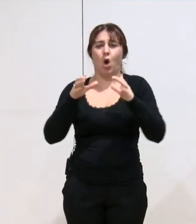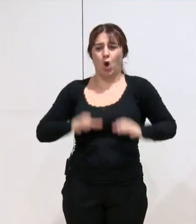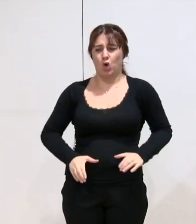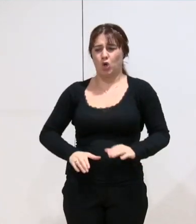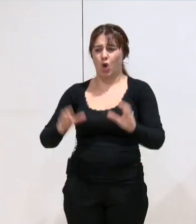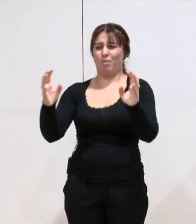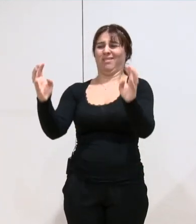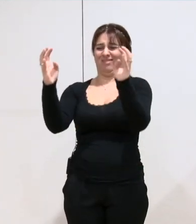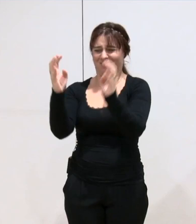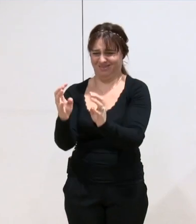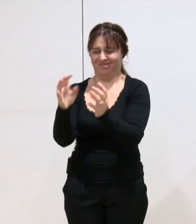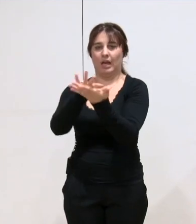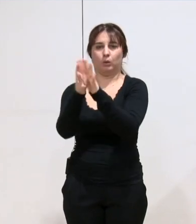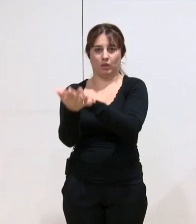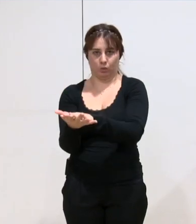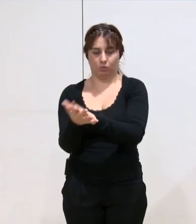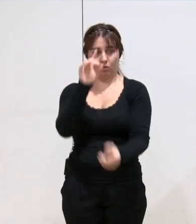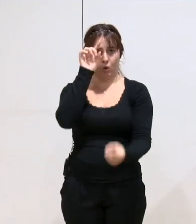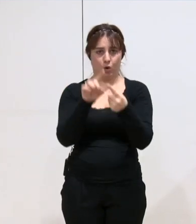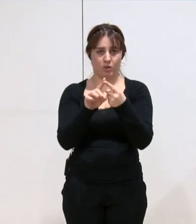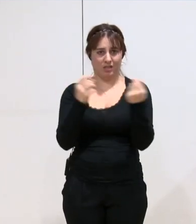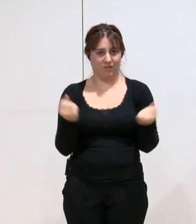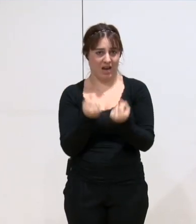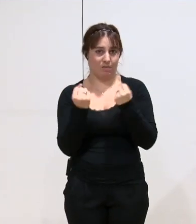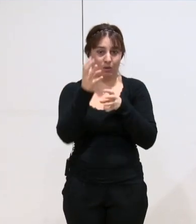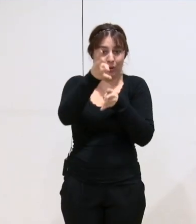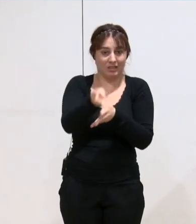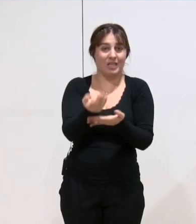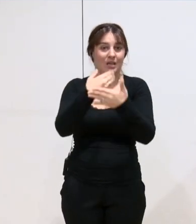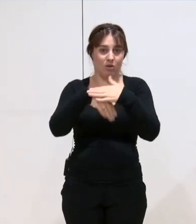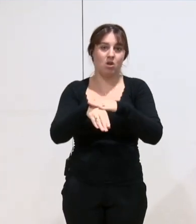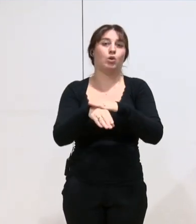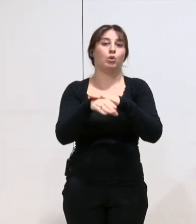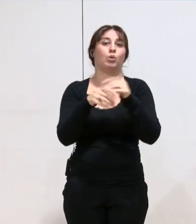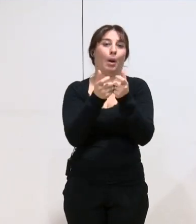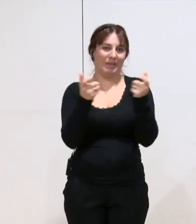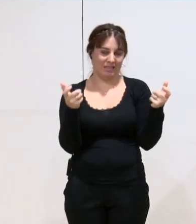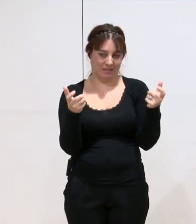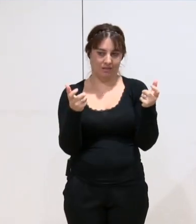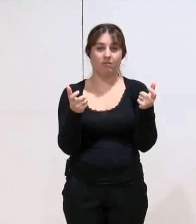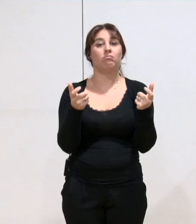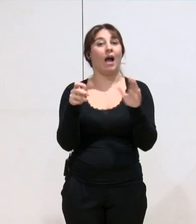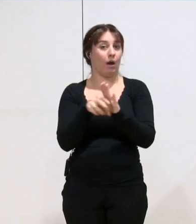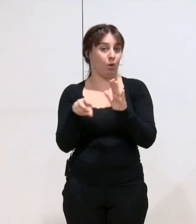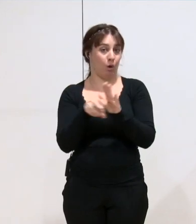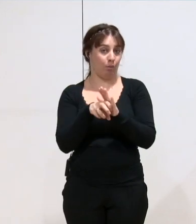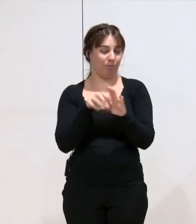pour l'animation de l'activité cyclisme sur piste sur le territoire grenoblois.